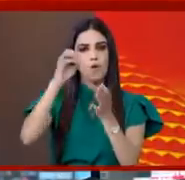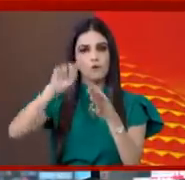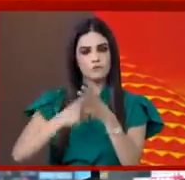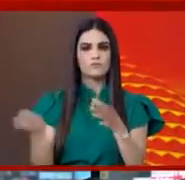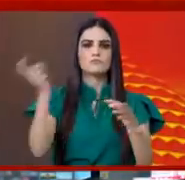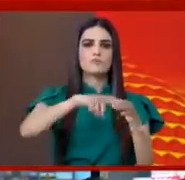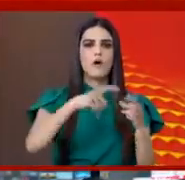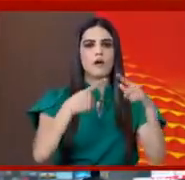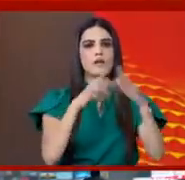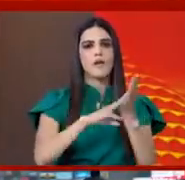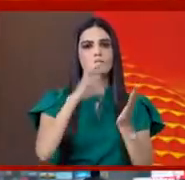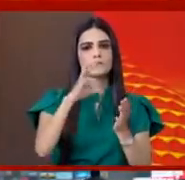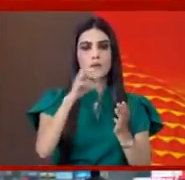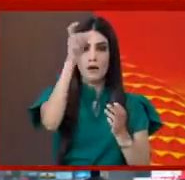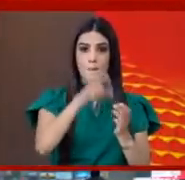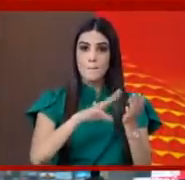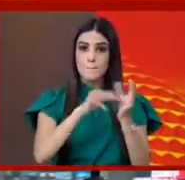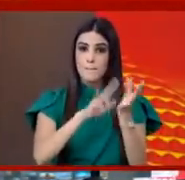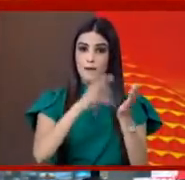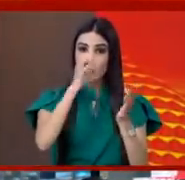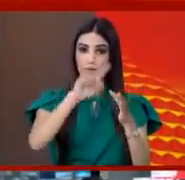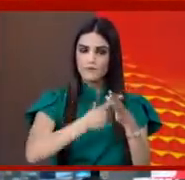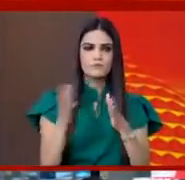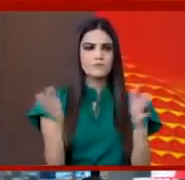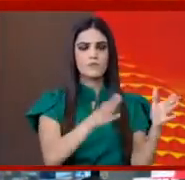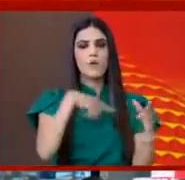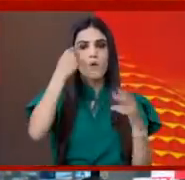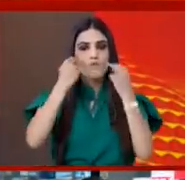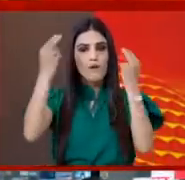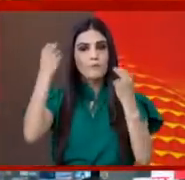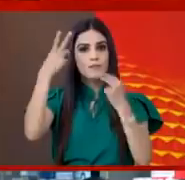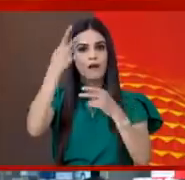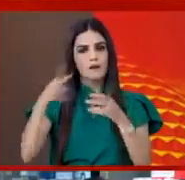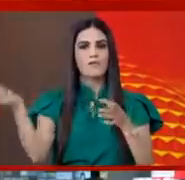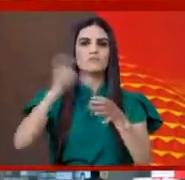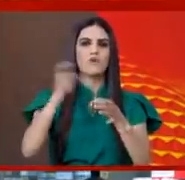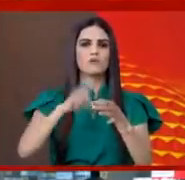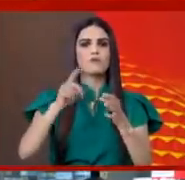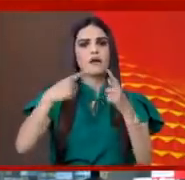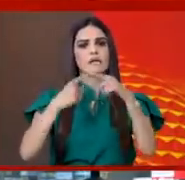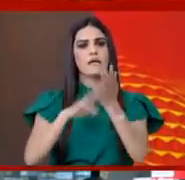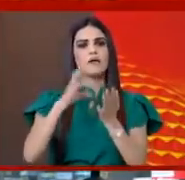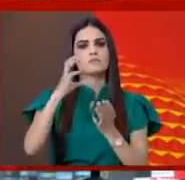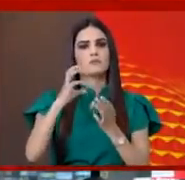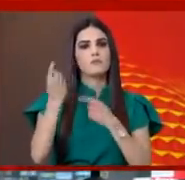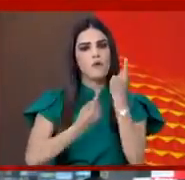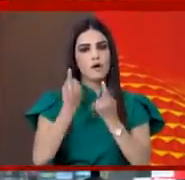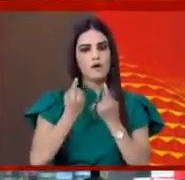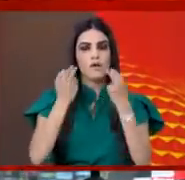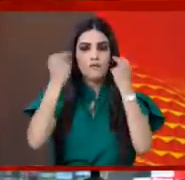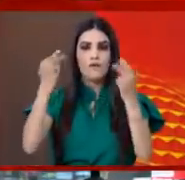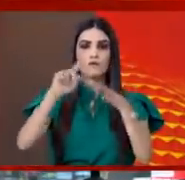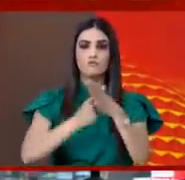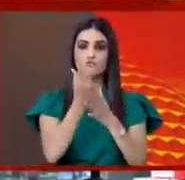हुए। मनोज तिवारी के अलावा कुछ फिल्मी हस्तियों ने भी टीएमसी का दामन थामा। अभिनेत्री